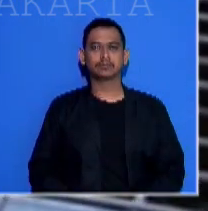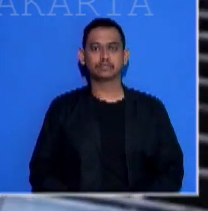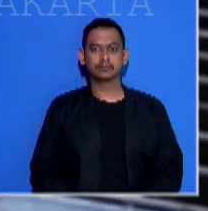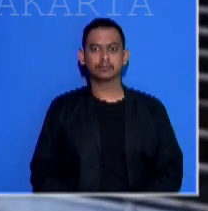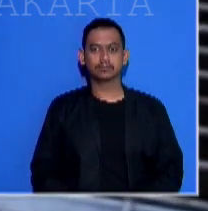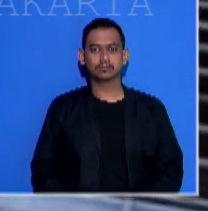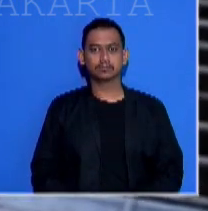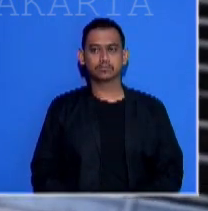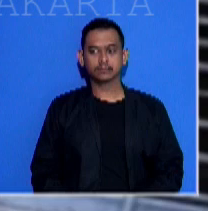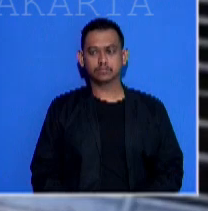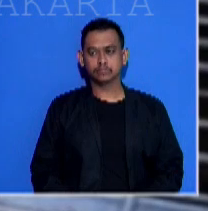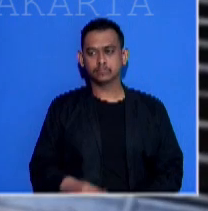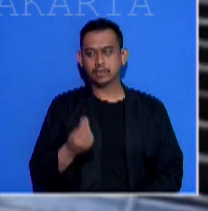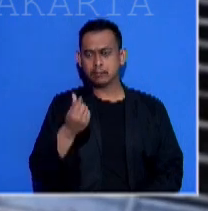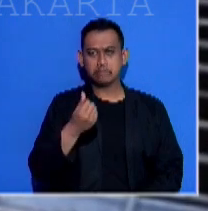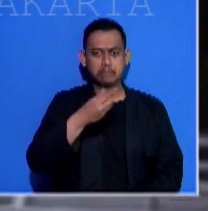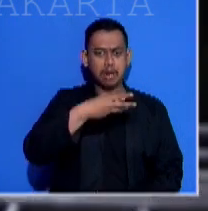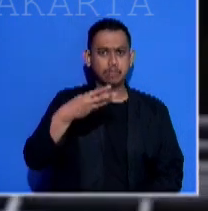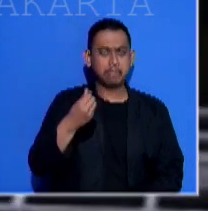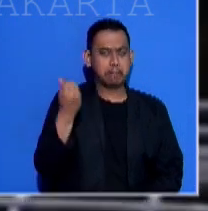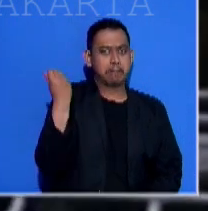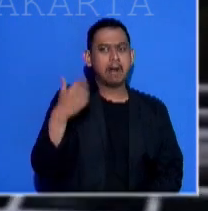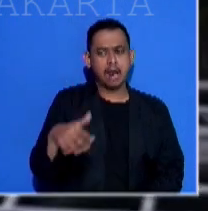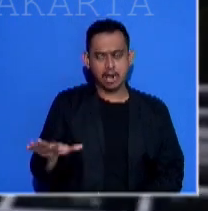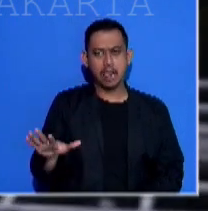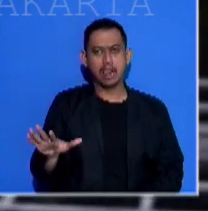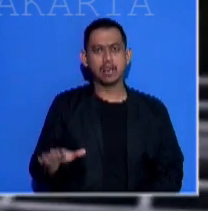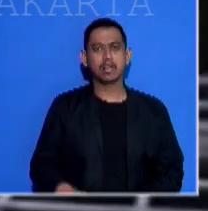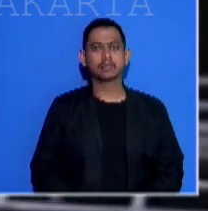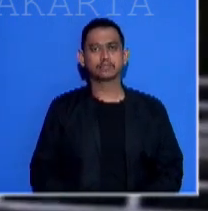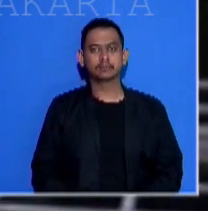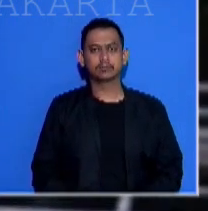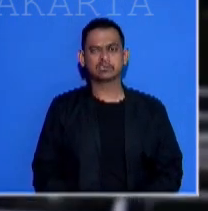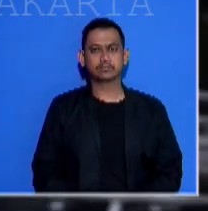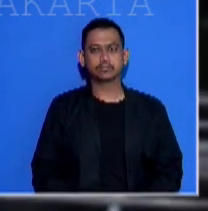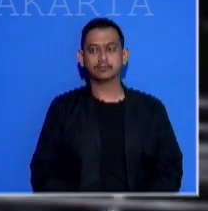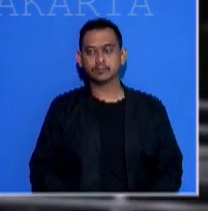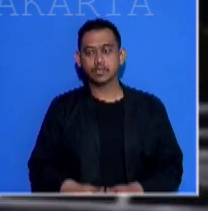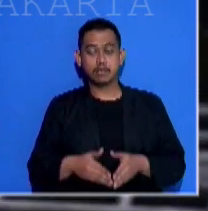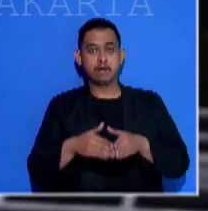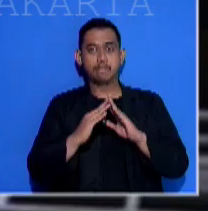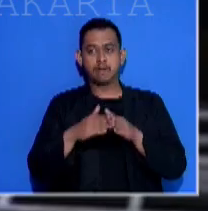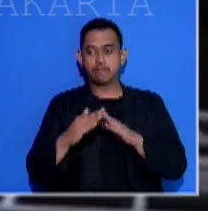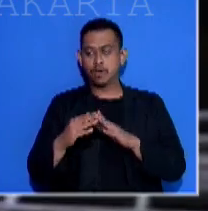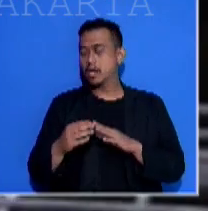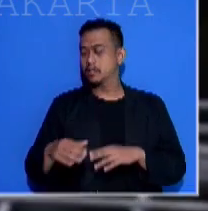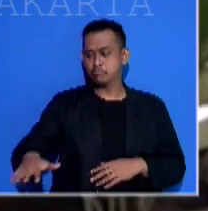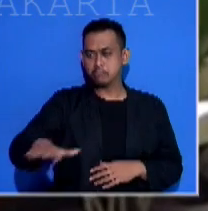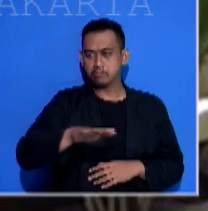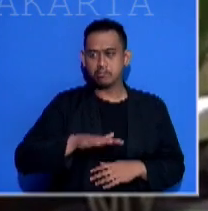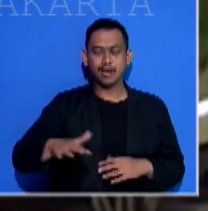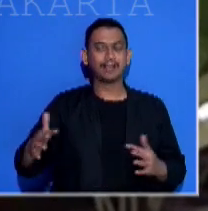bobot ekonomi ingkang inggil, nanem taneman hias mliginipun antorium ing pekawisan griya damel lingkungan dados seger,